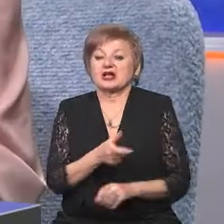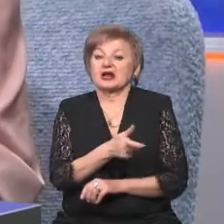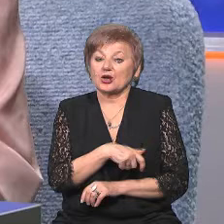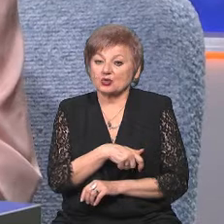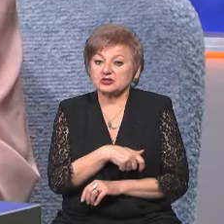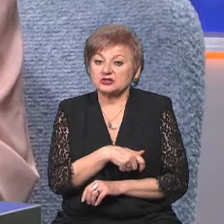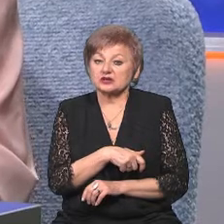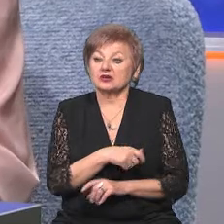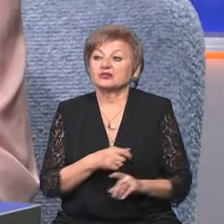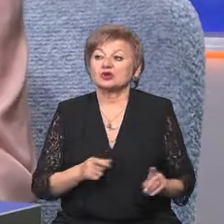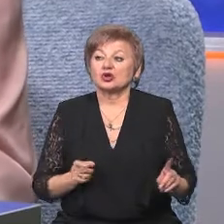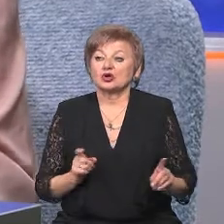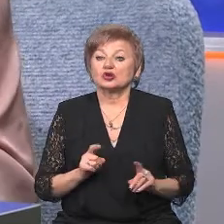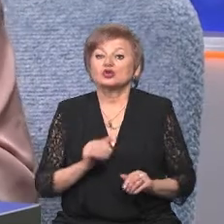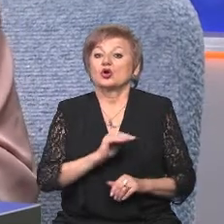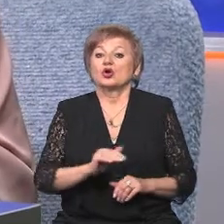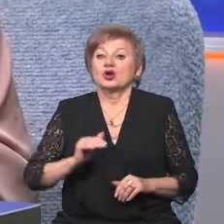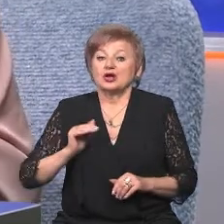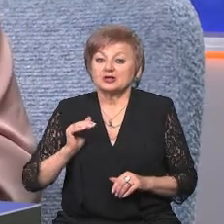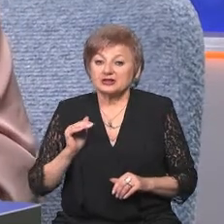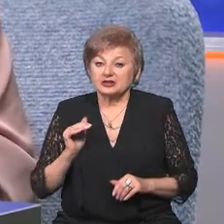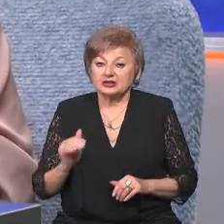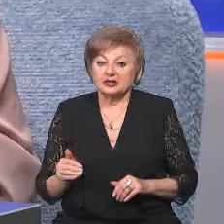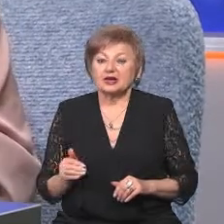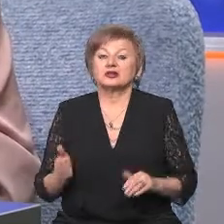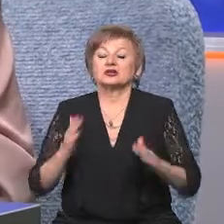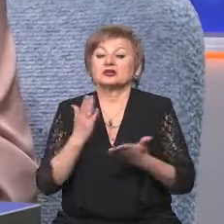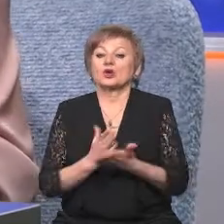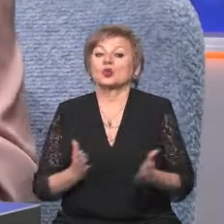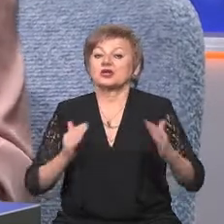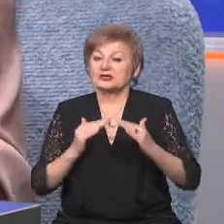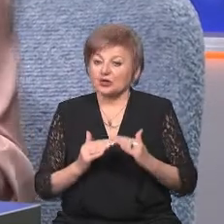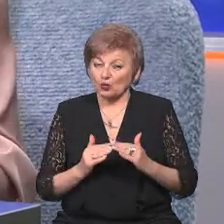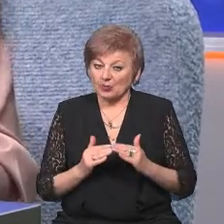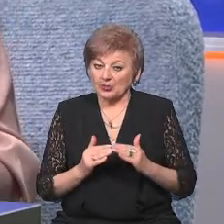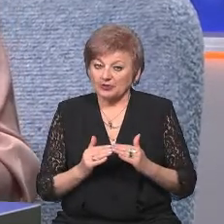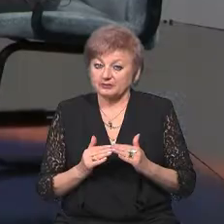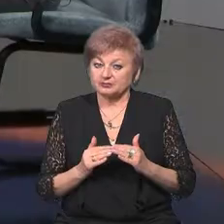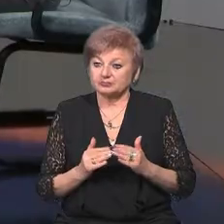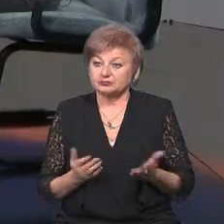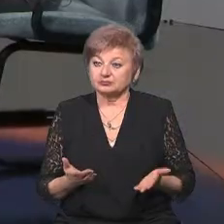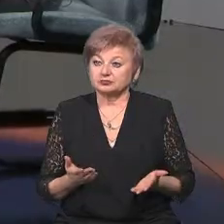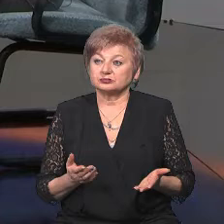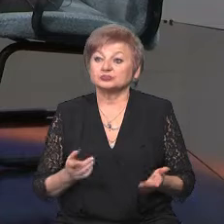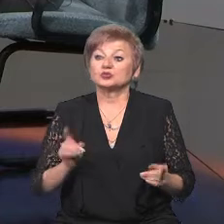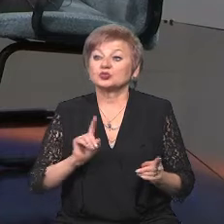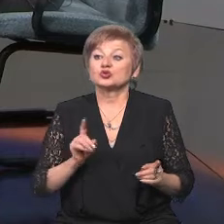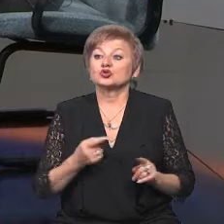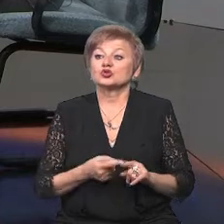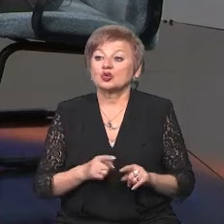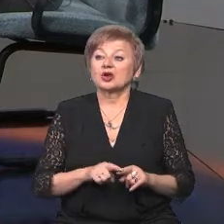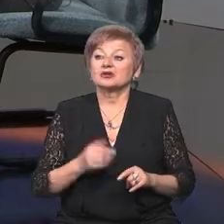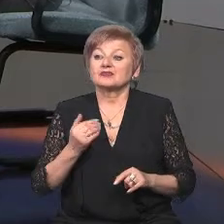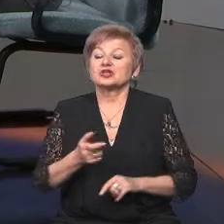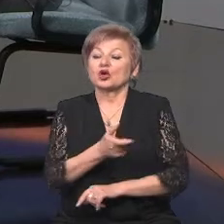батьки зазначили в телефонному режимі, що діти поки що знаходяться вдома. Пані Тетяно, от щодо цієї комісії і